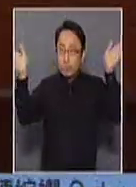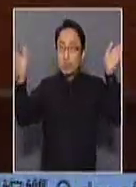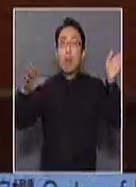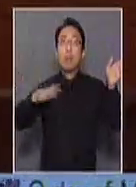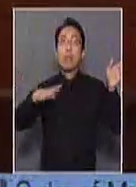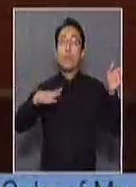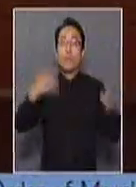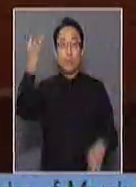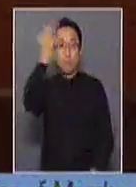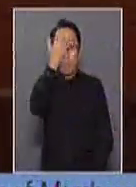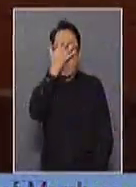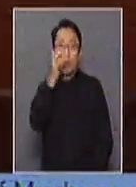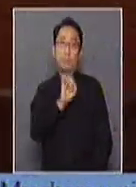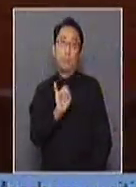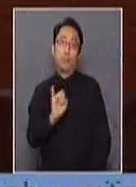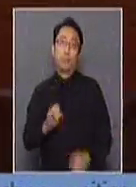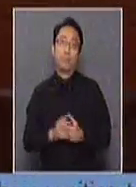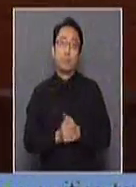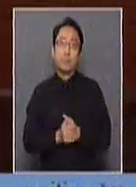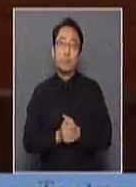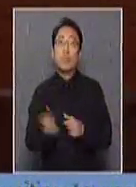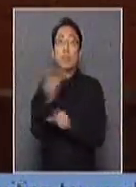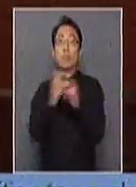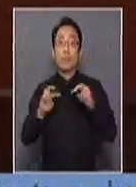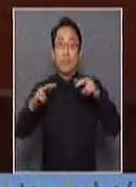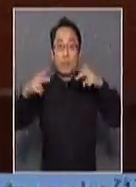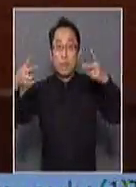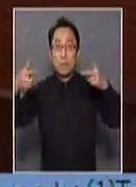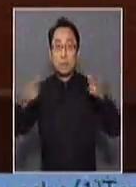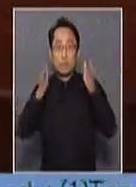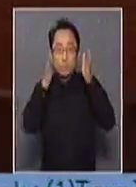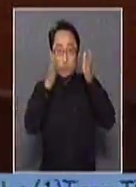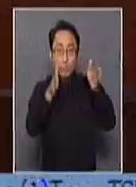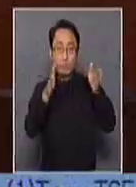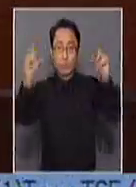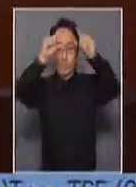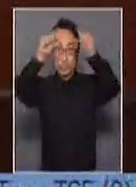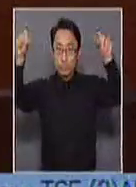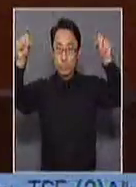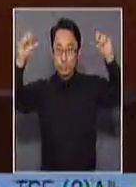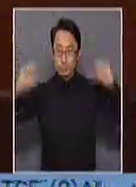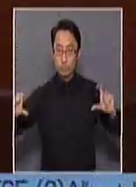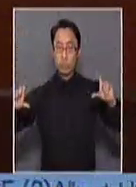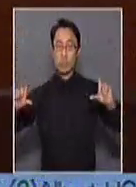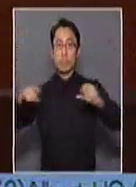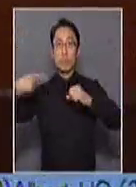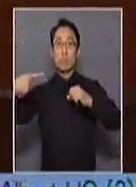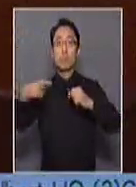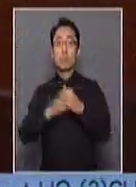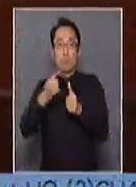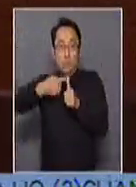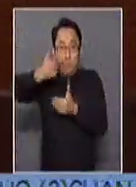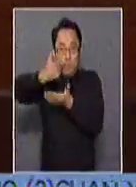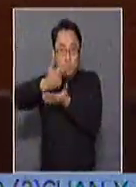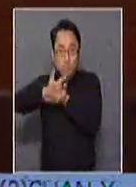握。經濟發展是放在引言之後的第一節，是最優先的部分。